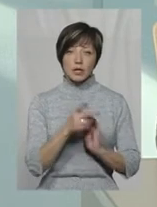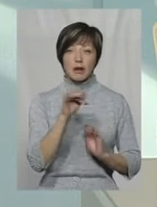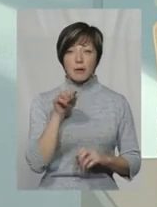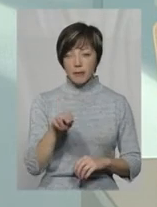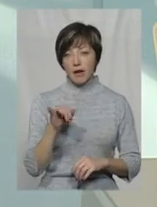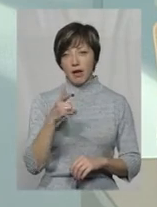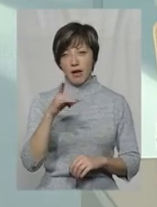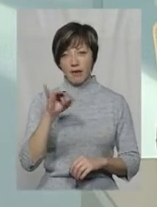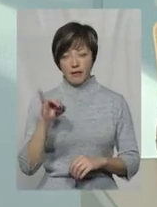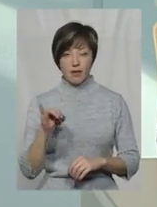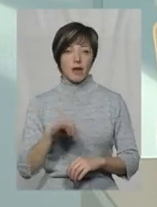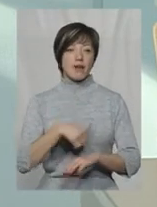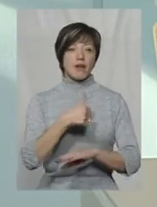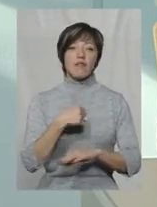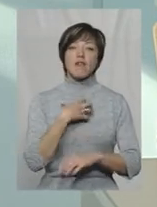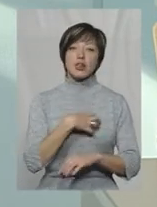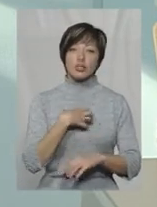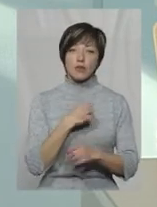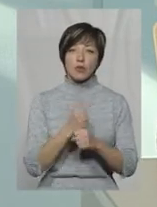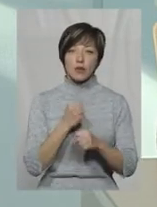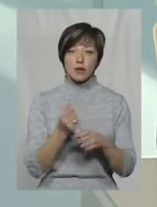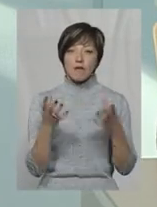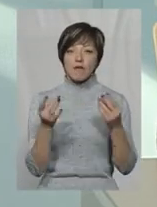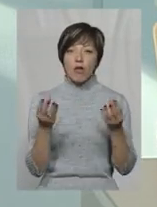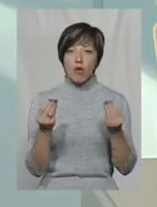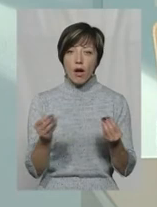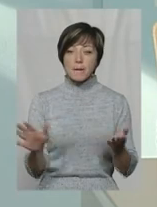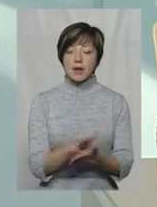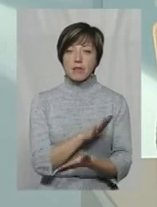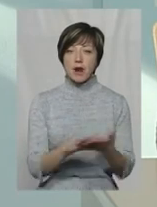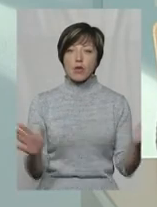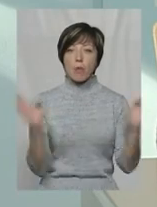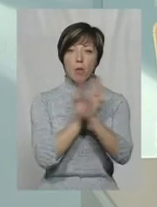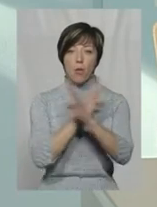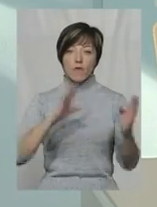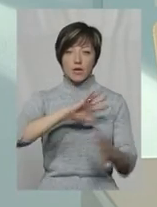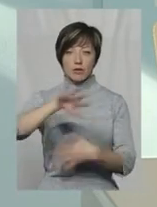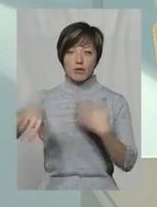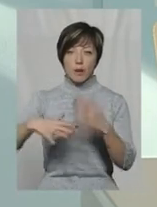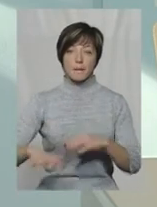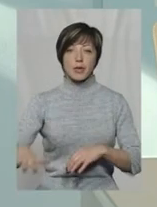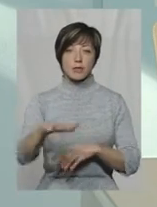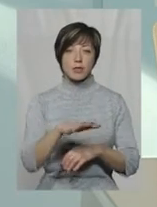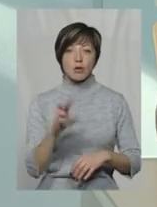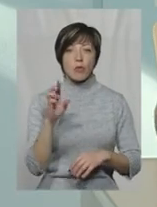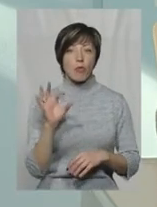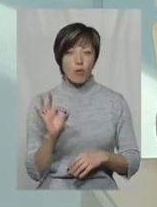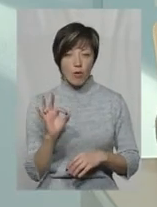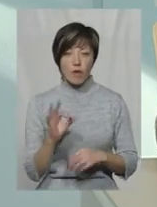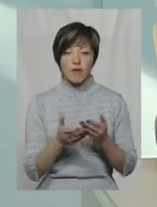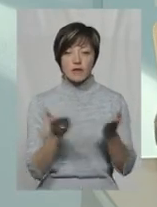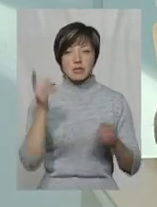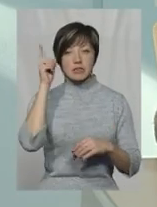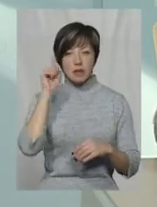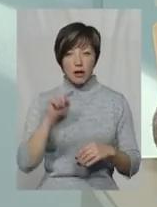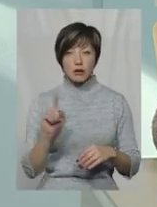інфекції. Дуже важливо робити вологе прибирання та провітрювання приміщення, тому що ви знаєте,